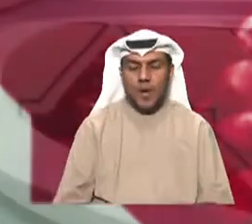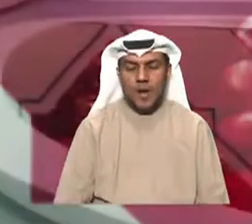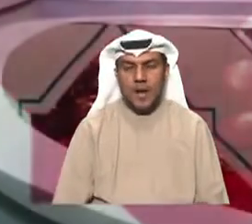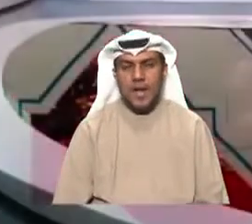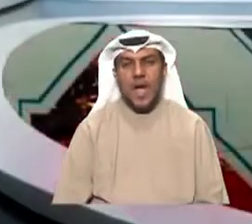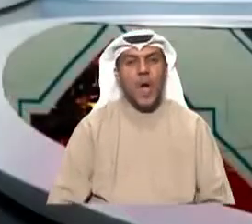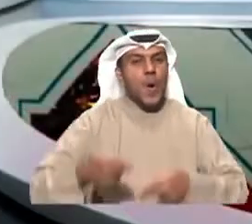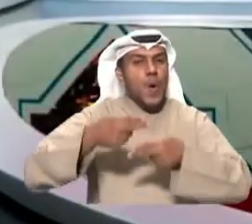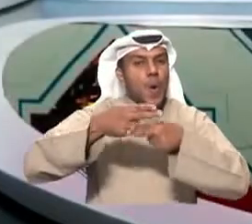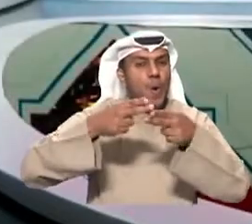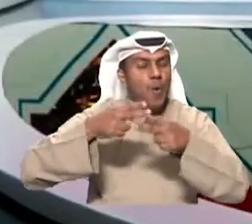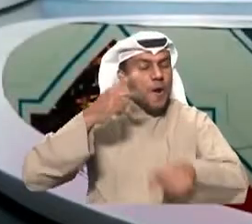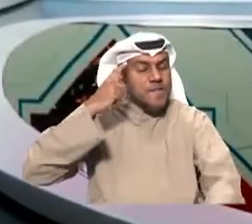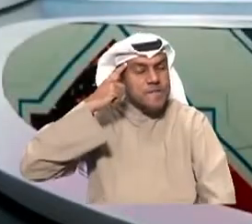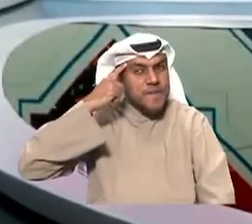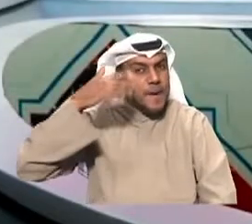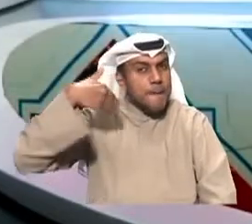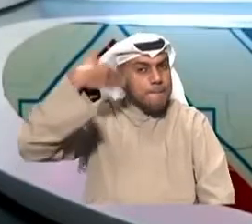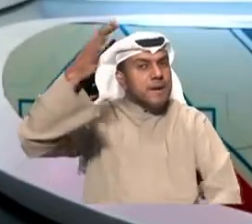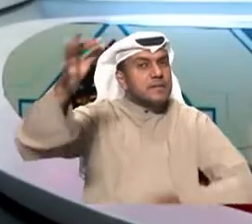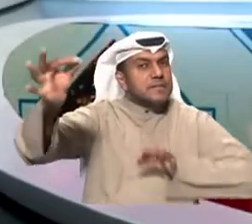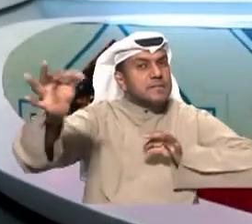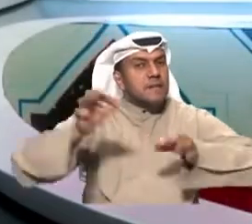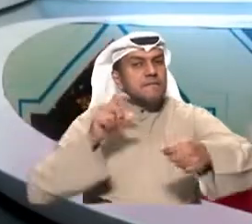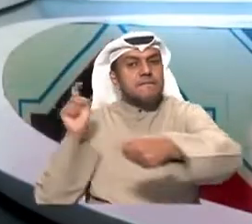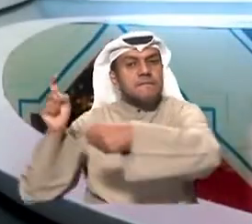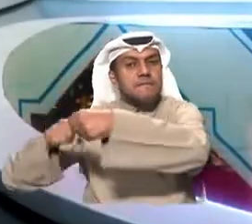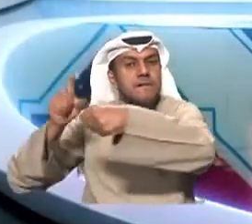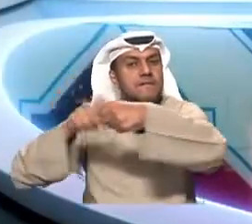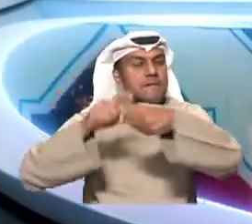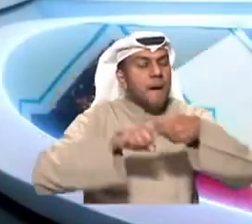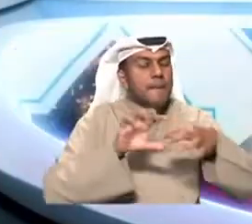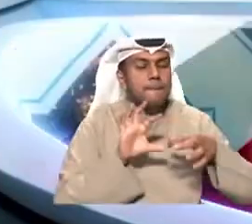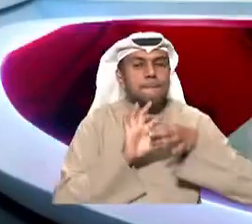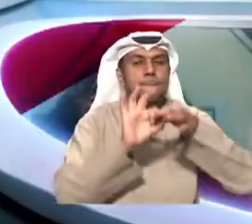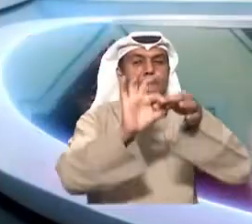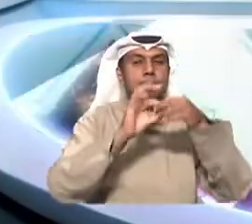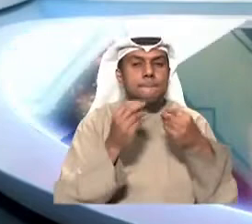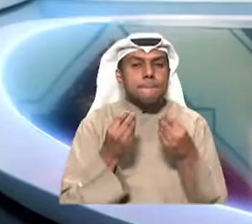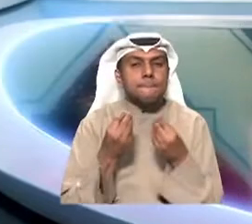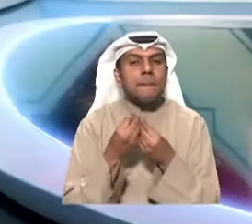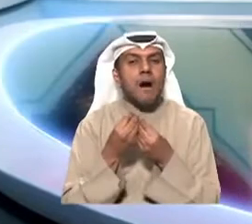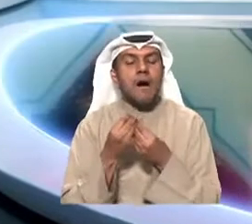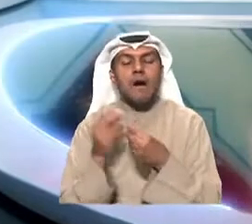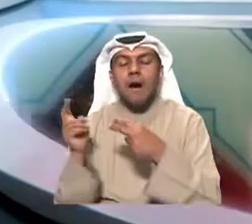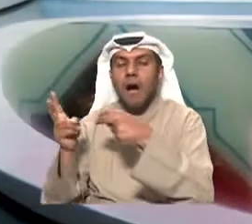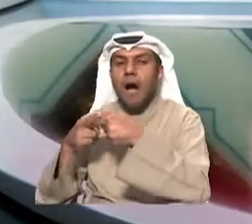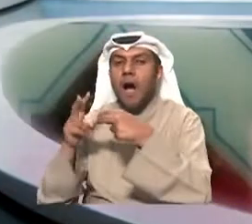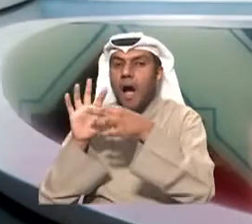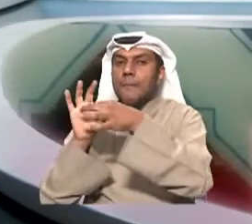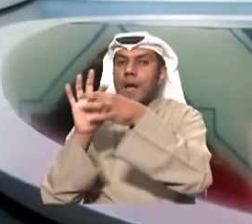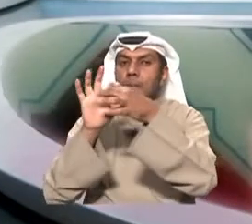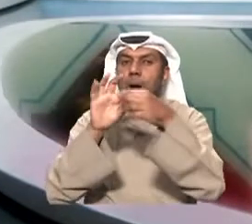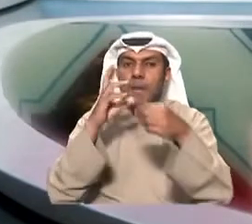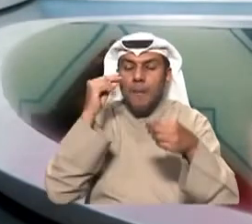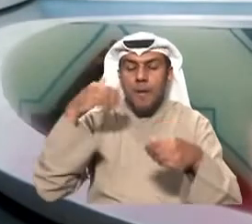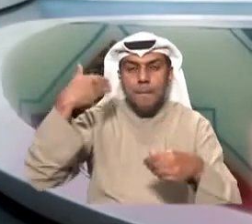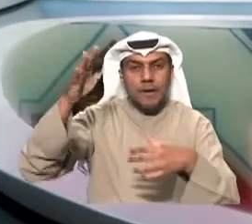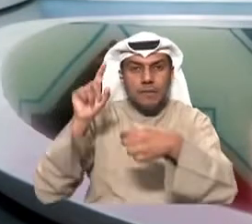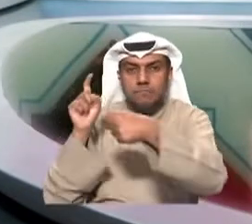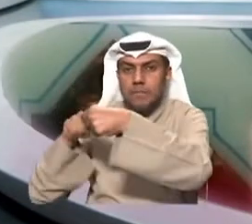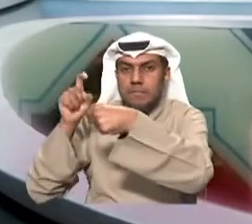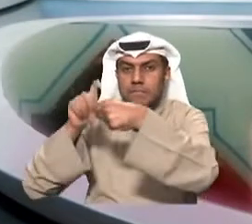سياسة خارجية معتدلة ومتوازنة، آخذة بالانفتاح والتواصل طريقا،